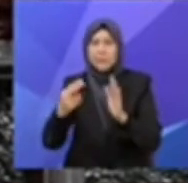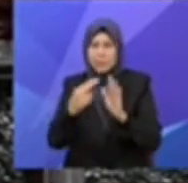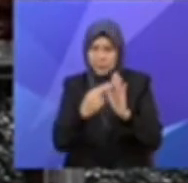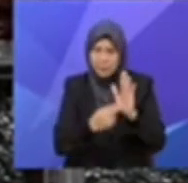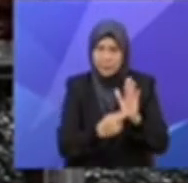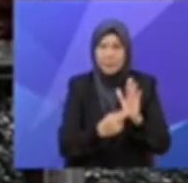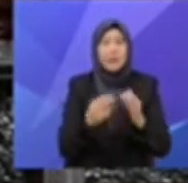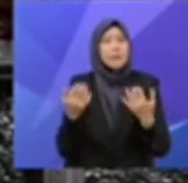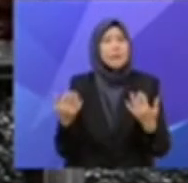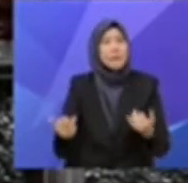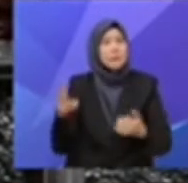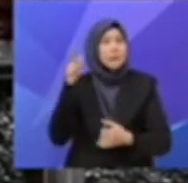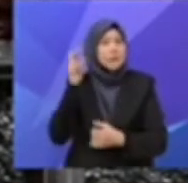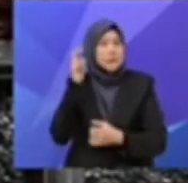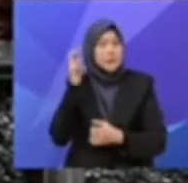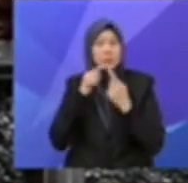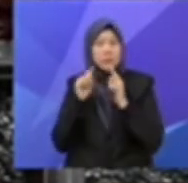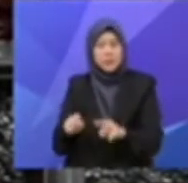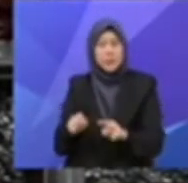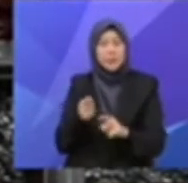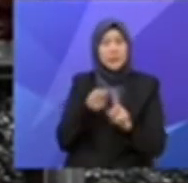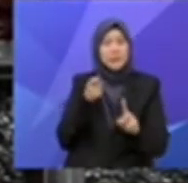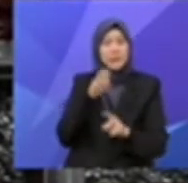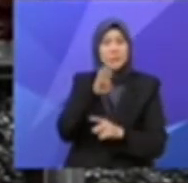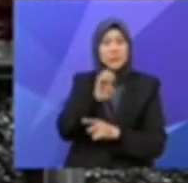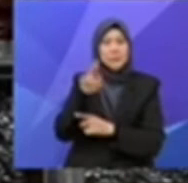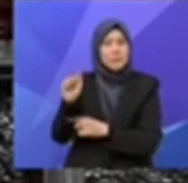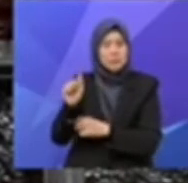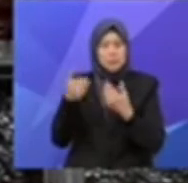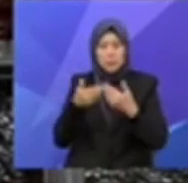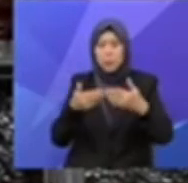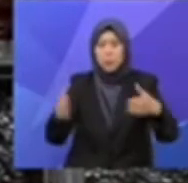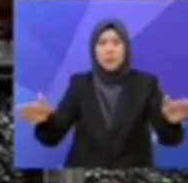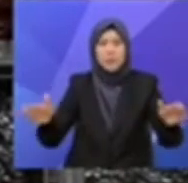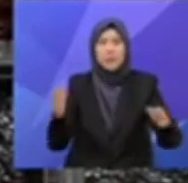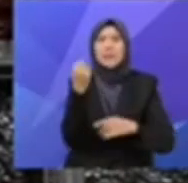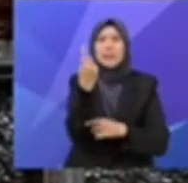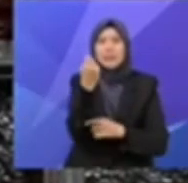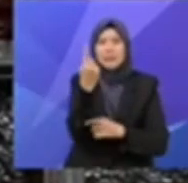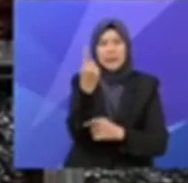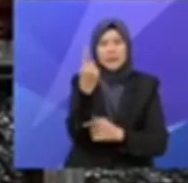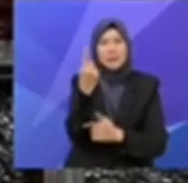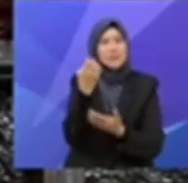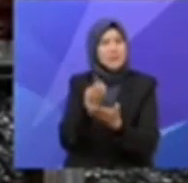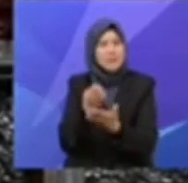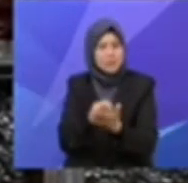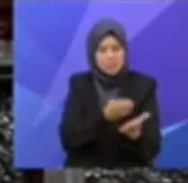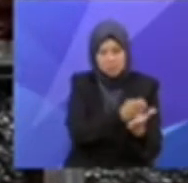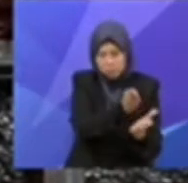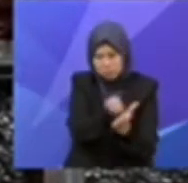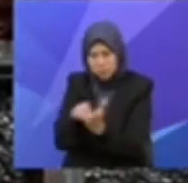ialah mendengar jawaban yang Mama Bro tadi pertimbangan membuka semula 11 sektor ekonomi yang